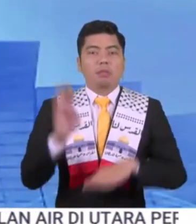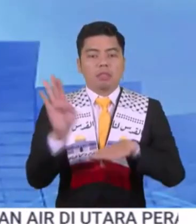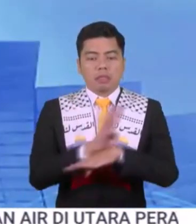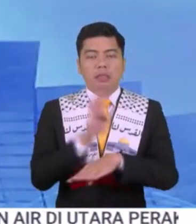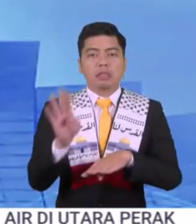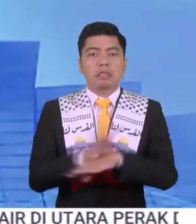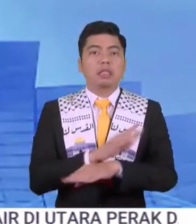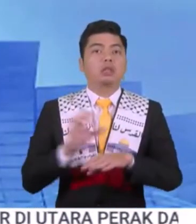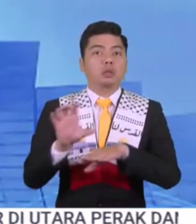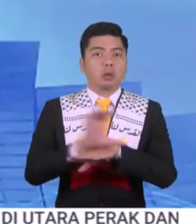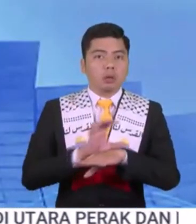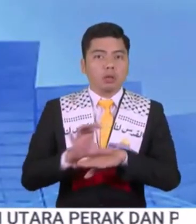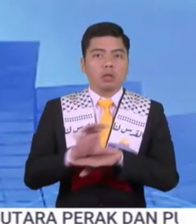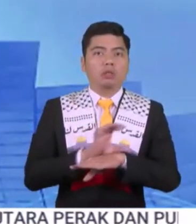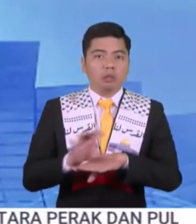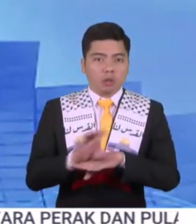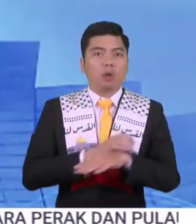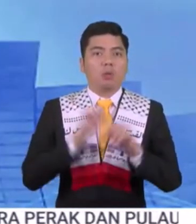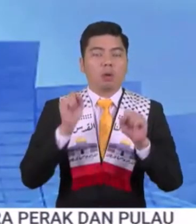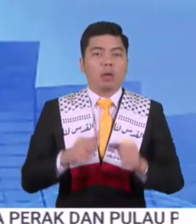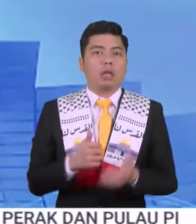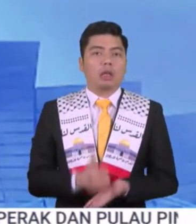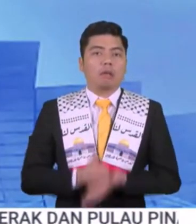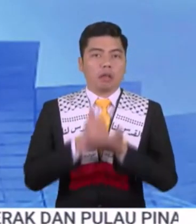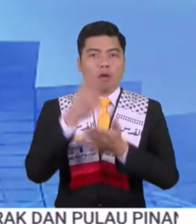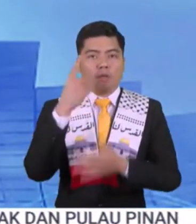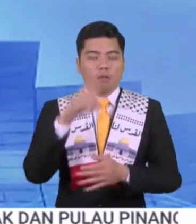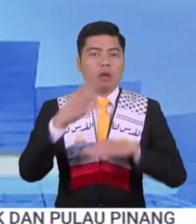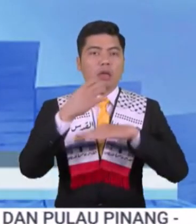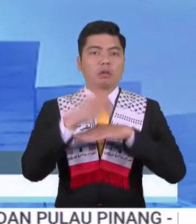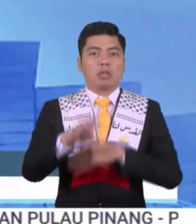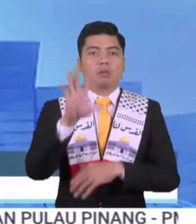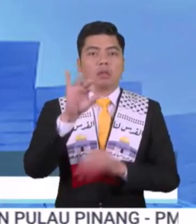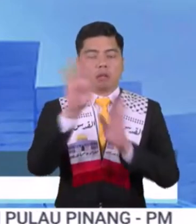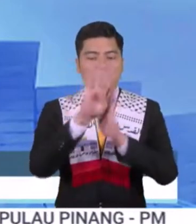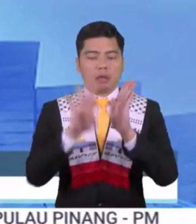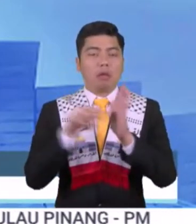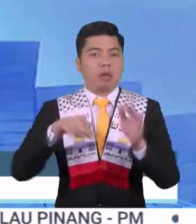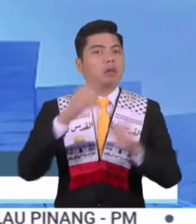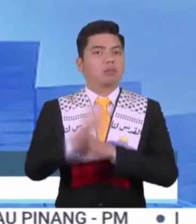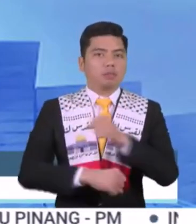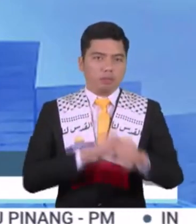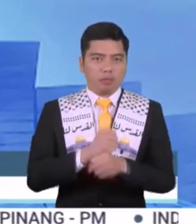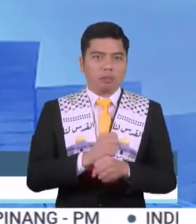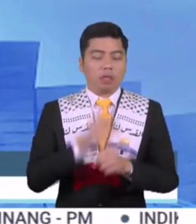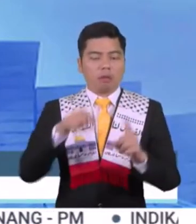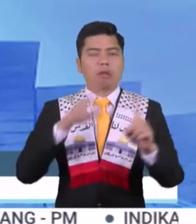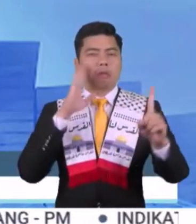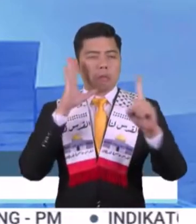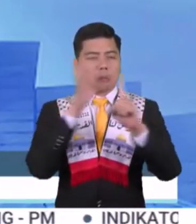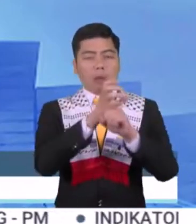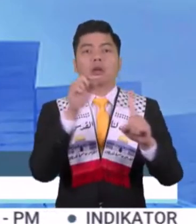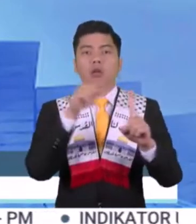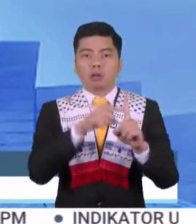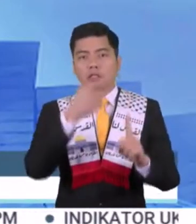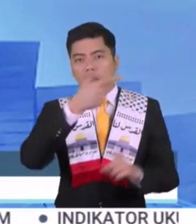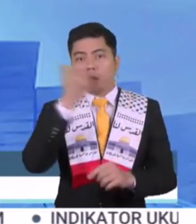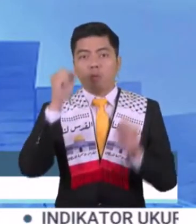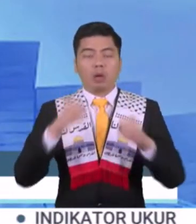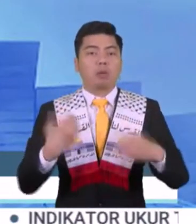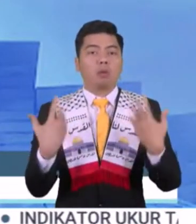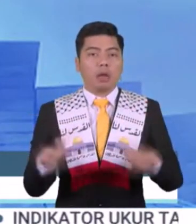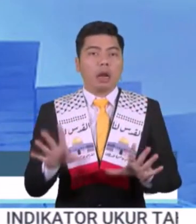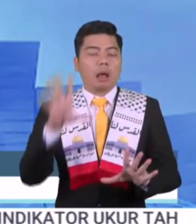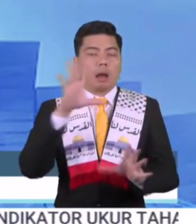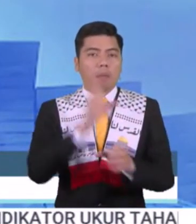Industri kokoh negara disasar menyumbang pendapatan ekspor sebanyak RM9 bilion tahun ini. Sasaran itu selepas industri berkenaan